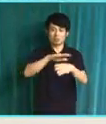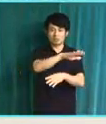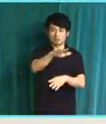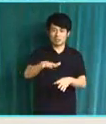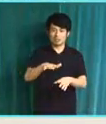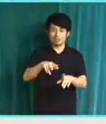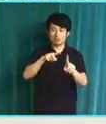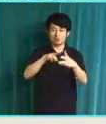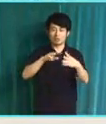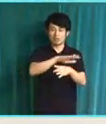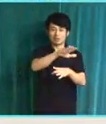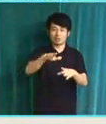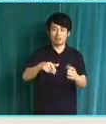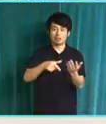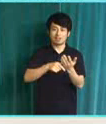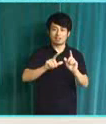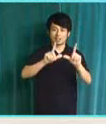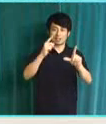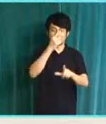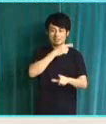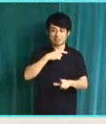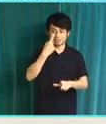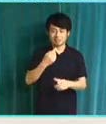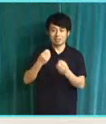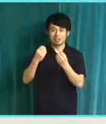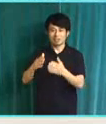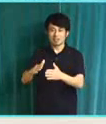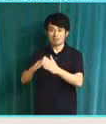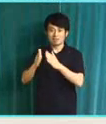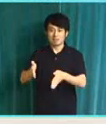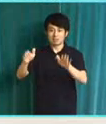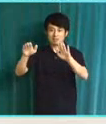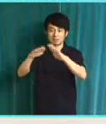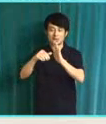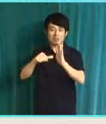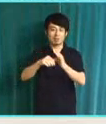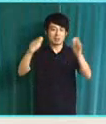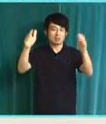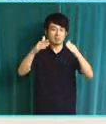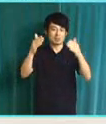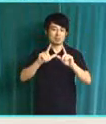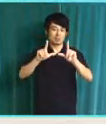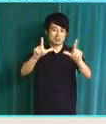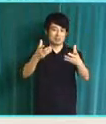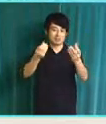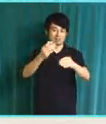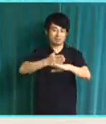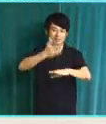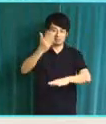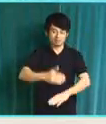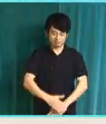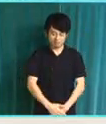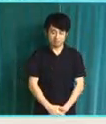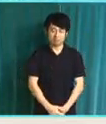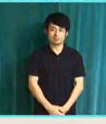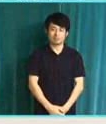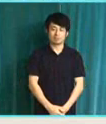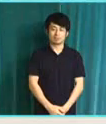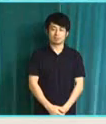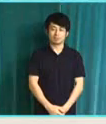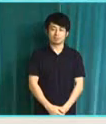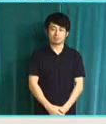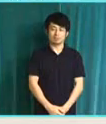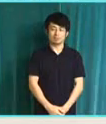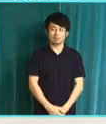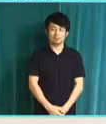田原駅東口再開発ビルの愛称募集のお知らせをお送りしました。勝又さん、杉山さん、ありがとうございました。 ありがとう